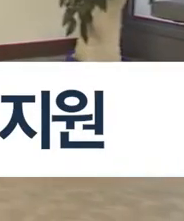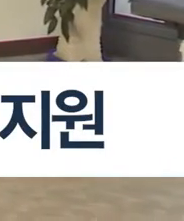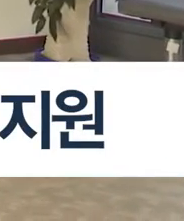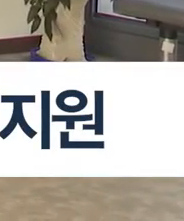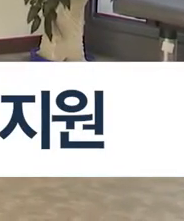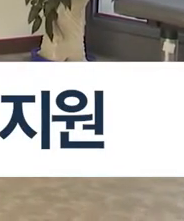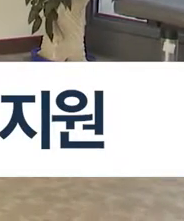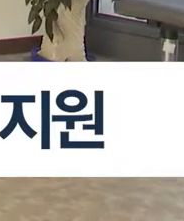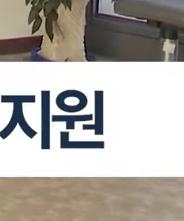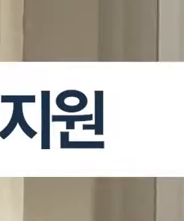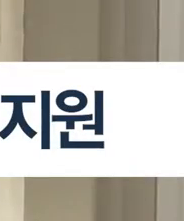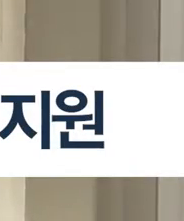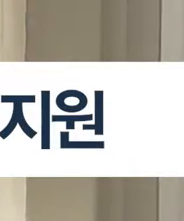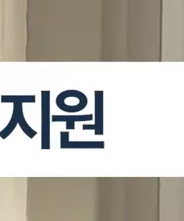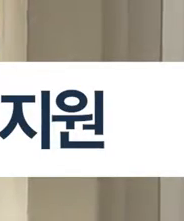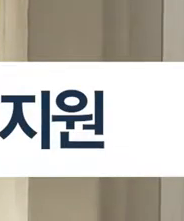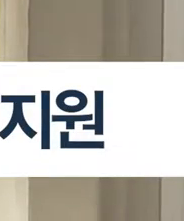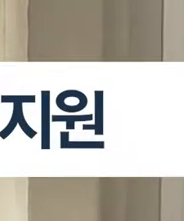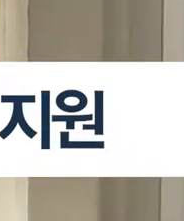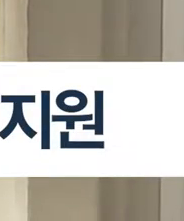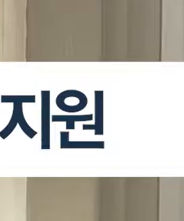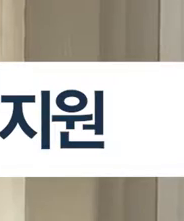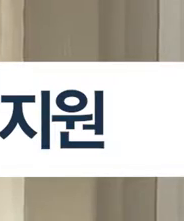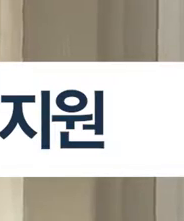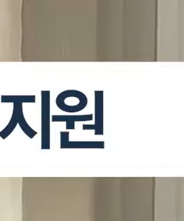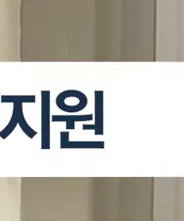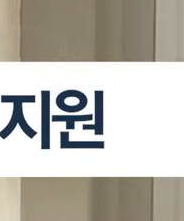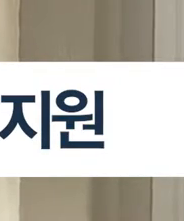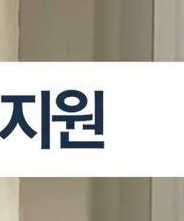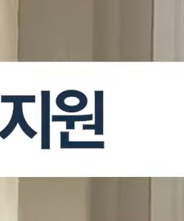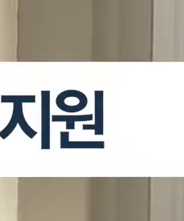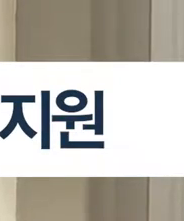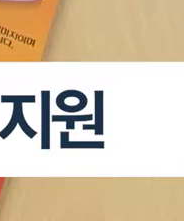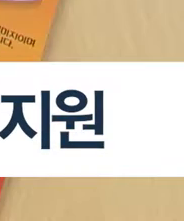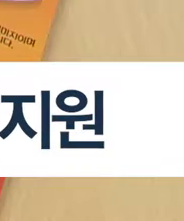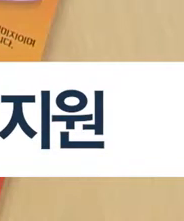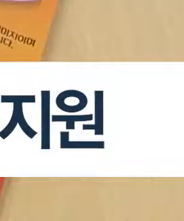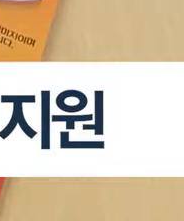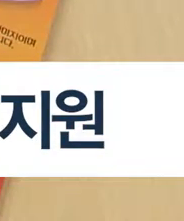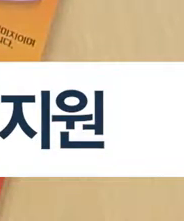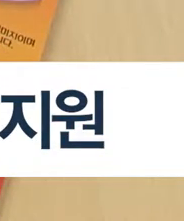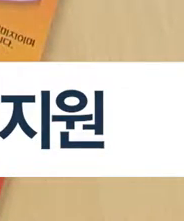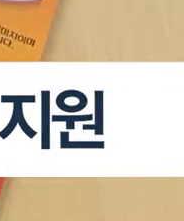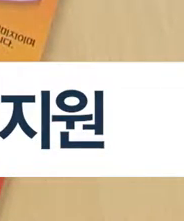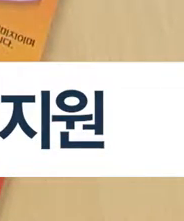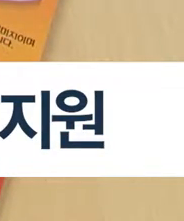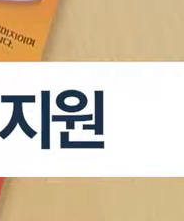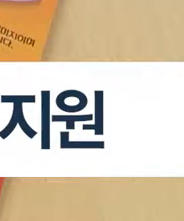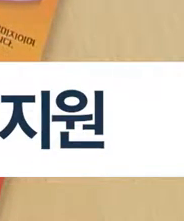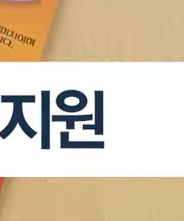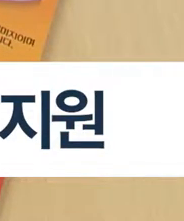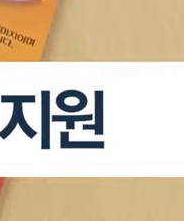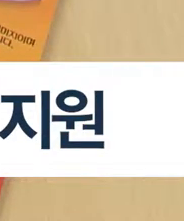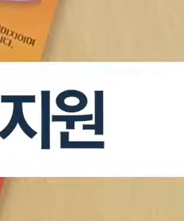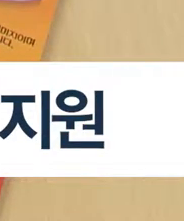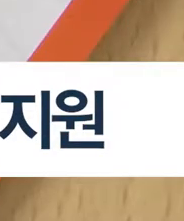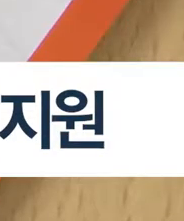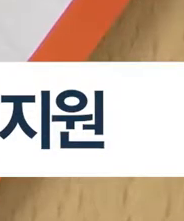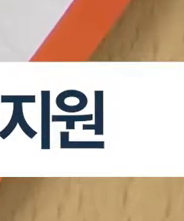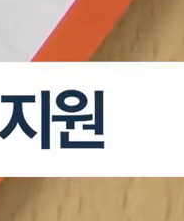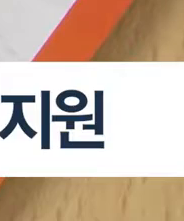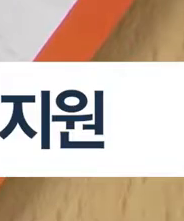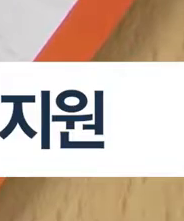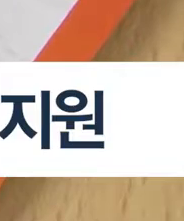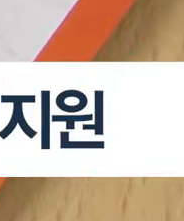강서구가 지역 내 사회복지시설 47곳에 화재 상황에서 유독가스 질식 위험을 막는 데 필요한 습식 방염마스크